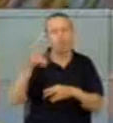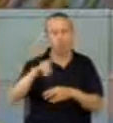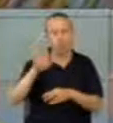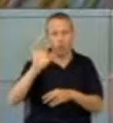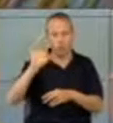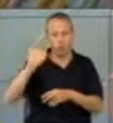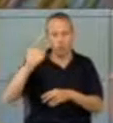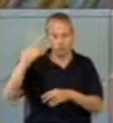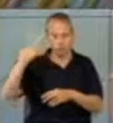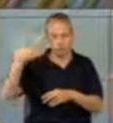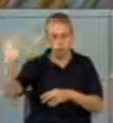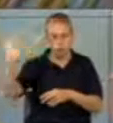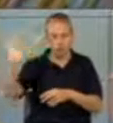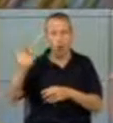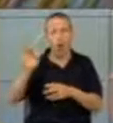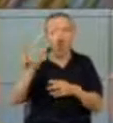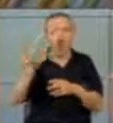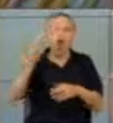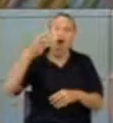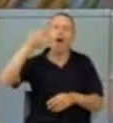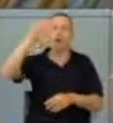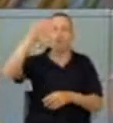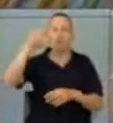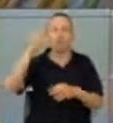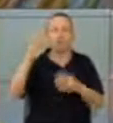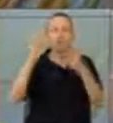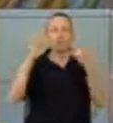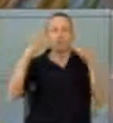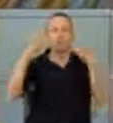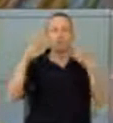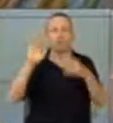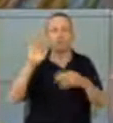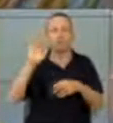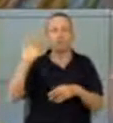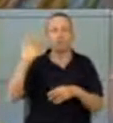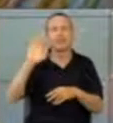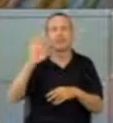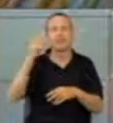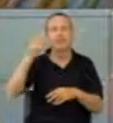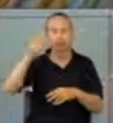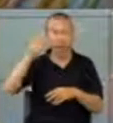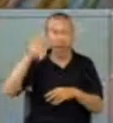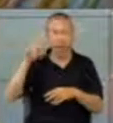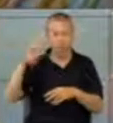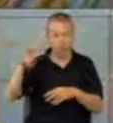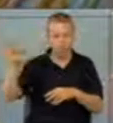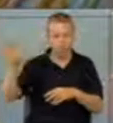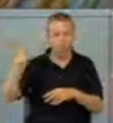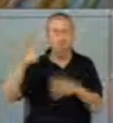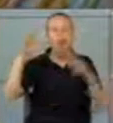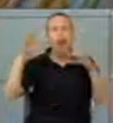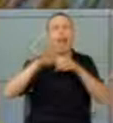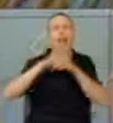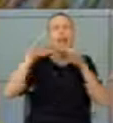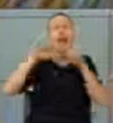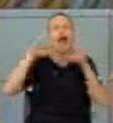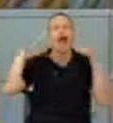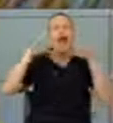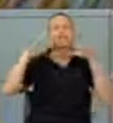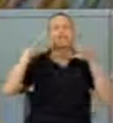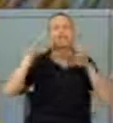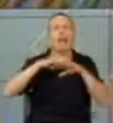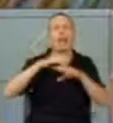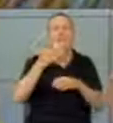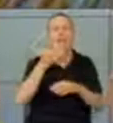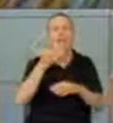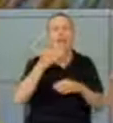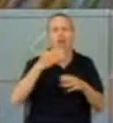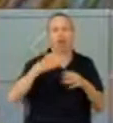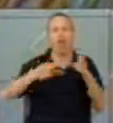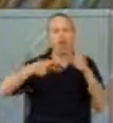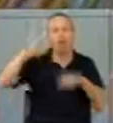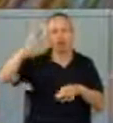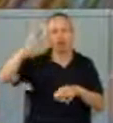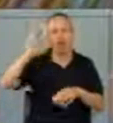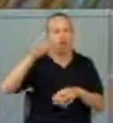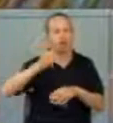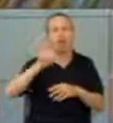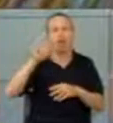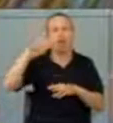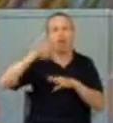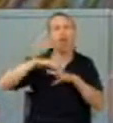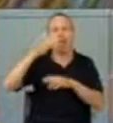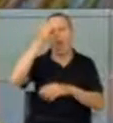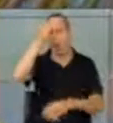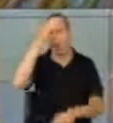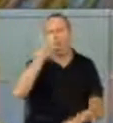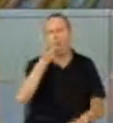כפול מבחינתו. ואם יהיה 1,000, אז הלחץ על ישראל גובר, ולא עליו. והנה אנחנו רואים, תראה, אני לא